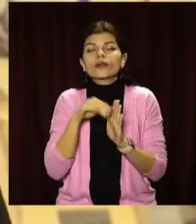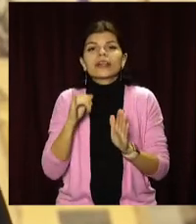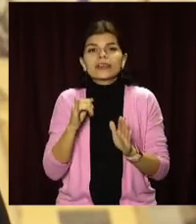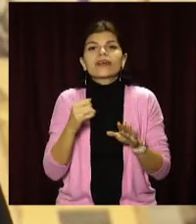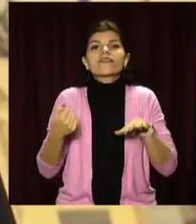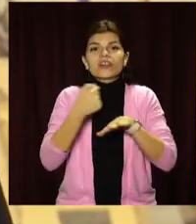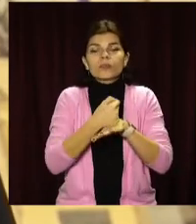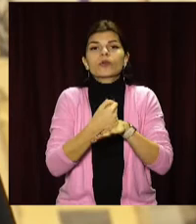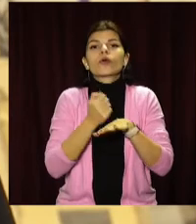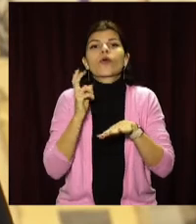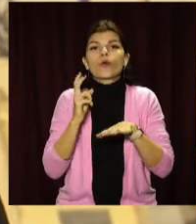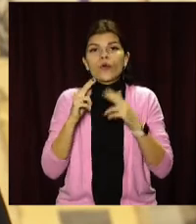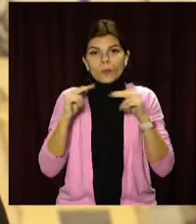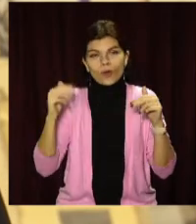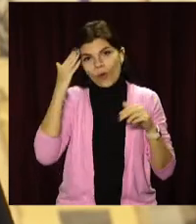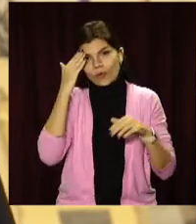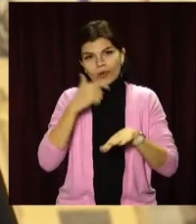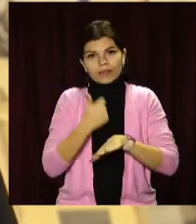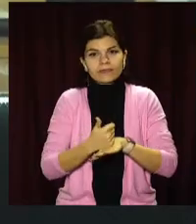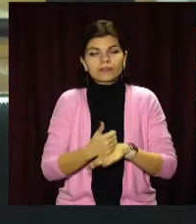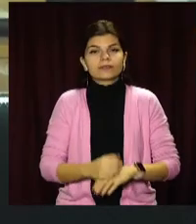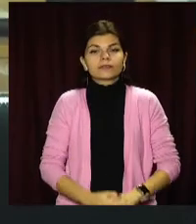визнати обраним Дніпровського міського голови.